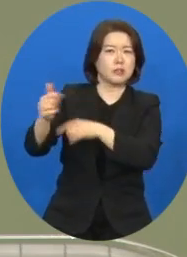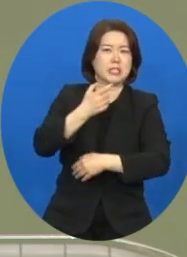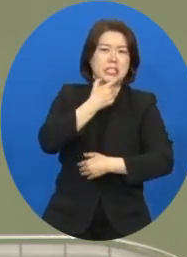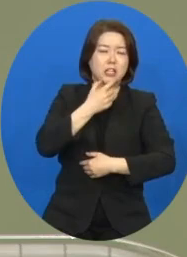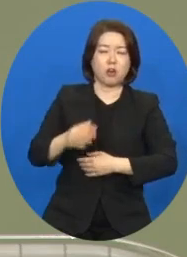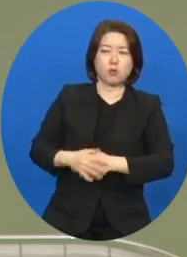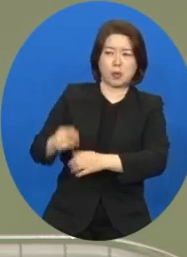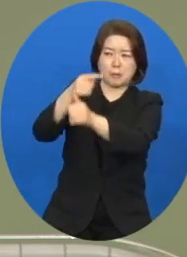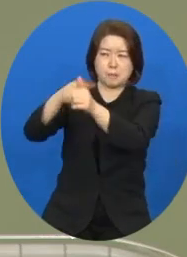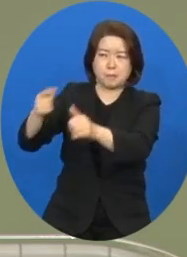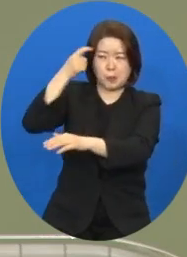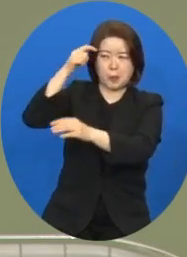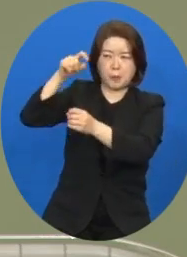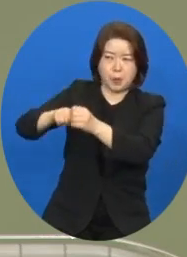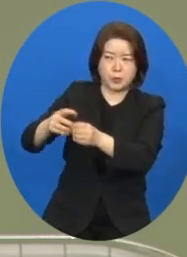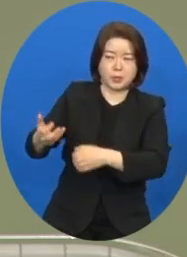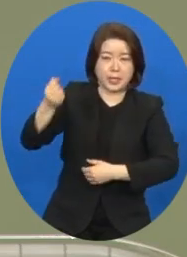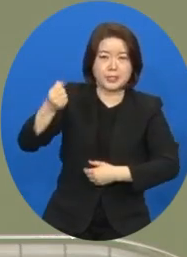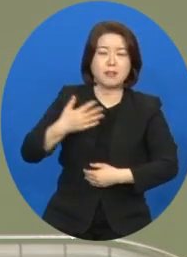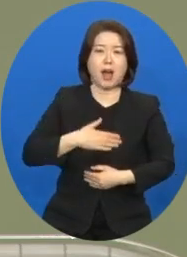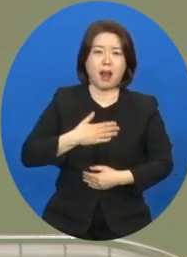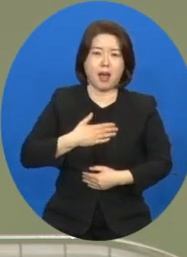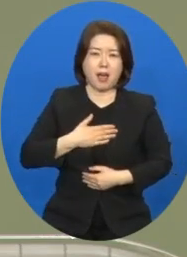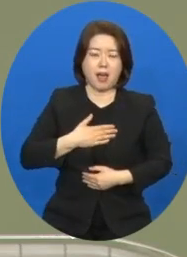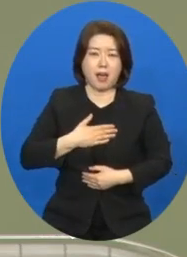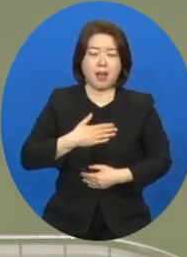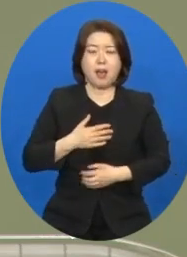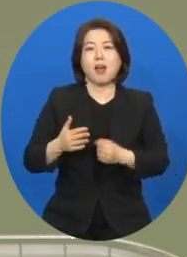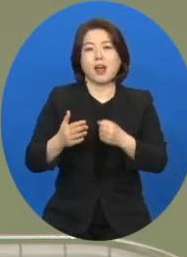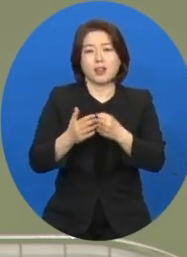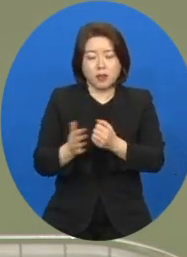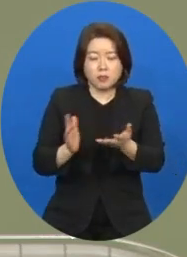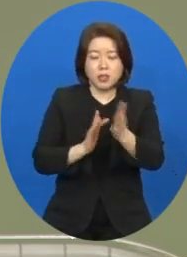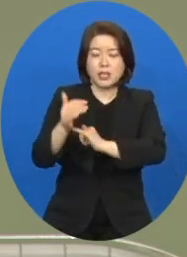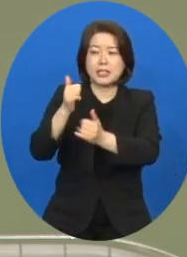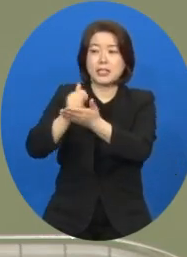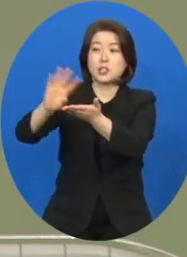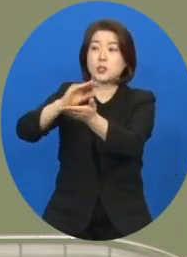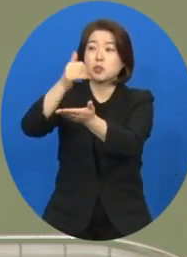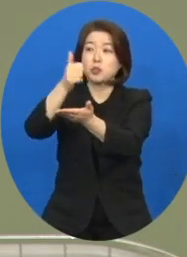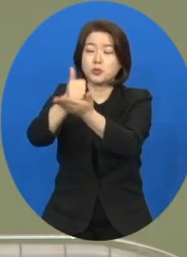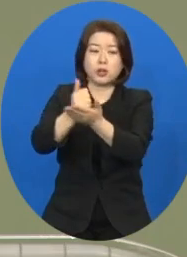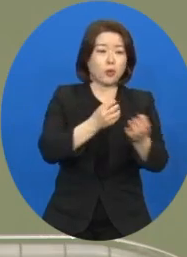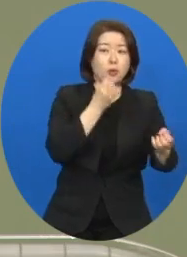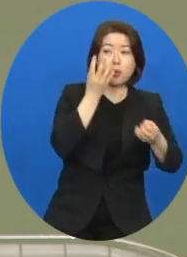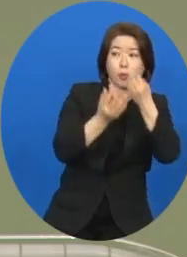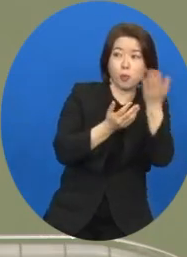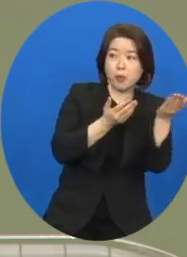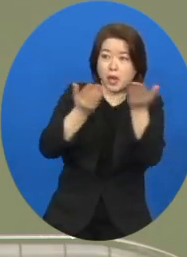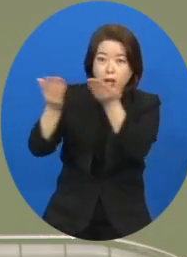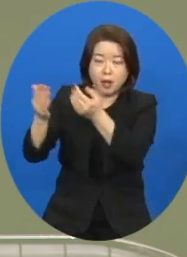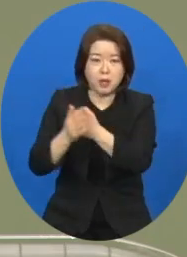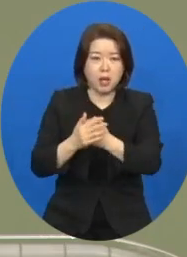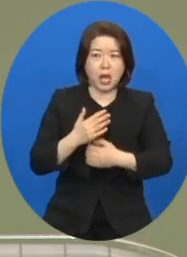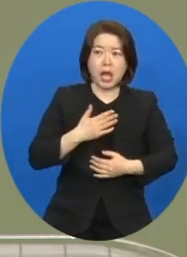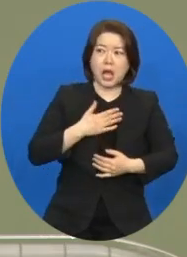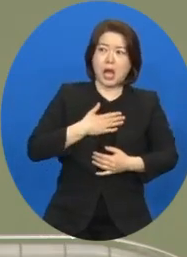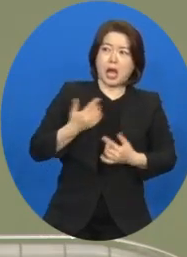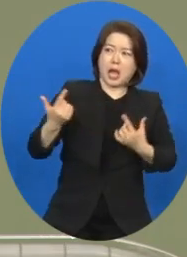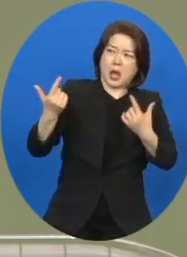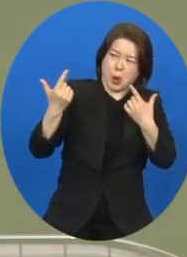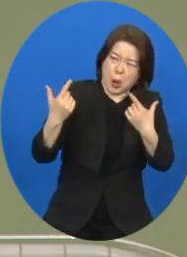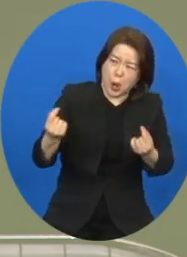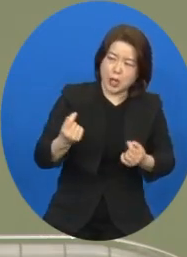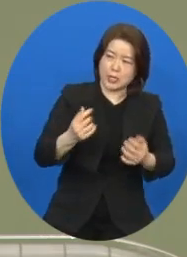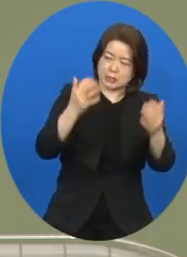한다는 것을 알았기 때문에요. 그러니까 괜히 예수님이 그리스도라고 고백하면 자기도 함께 어려움을 겪을 게